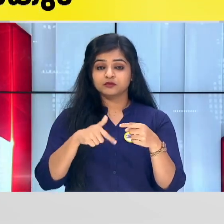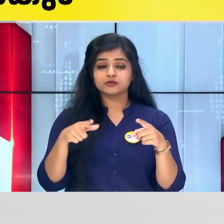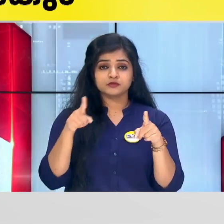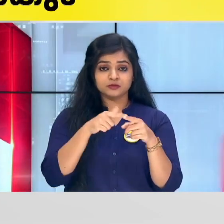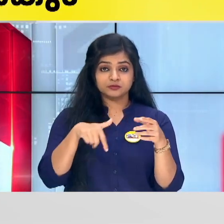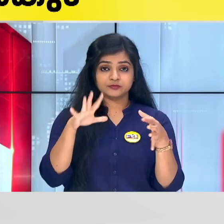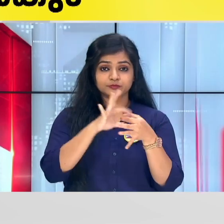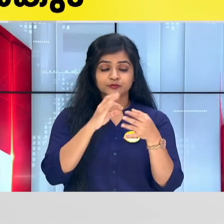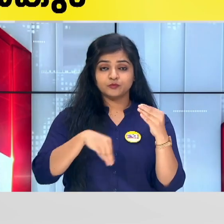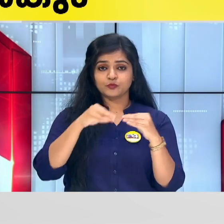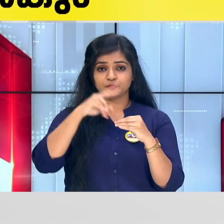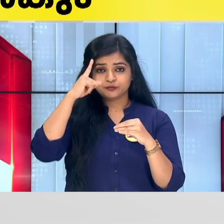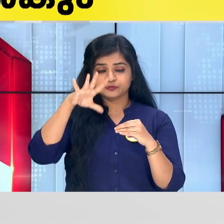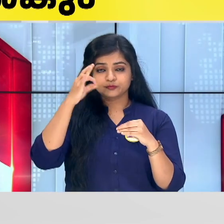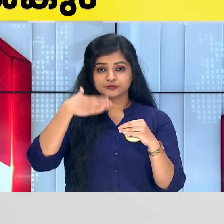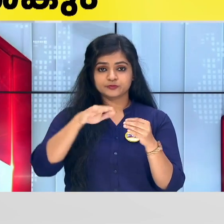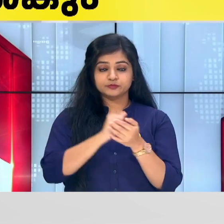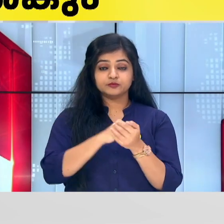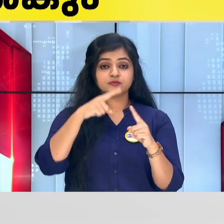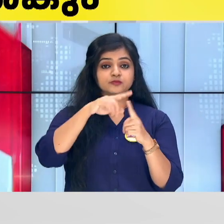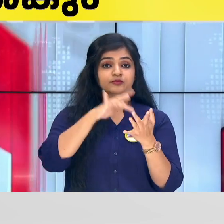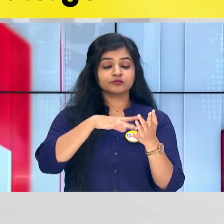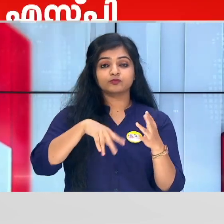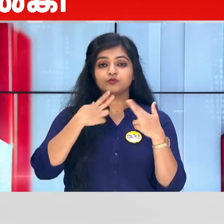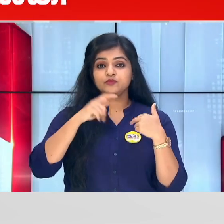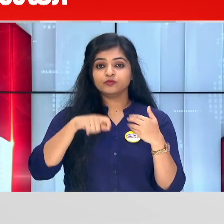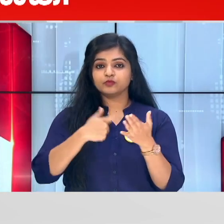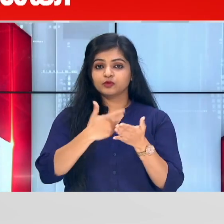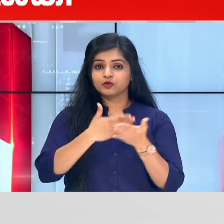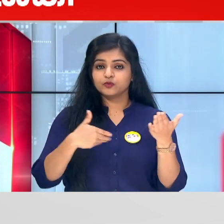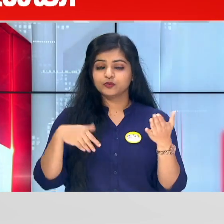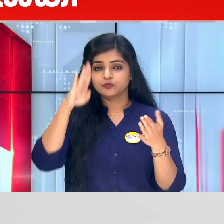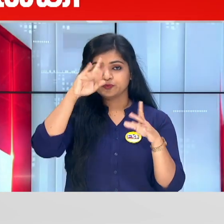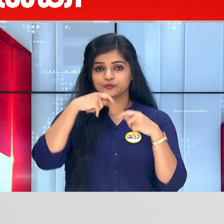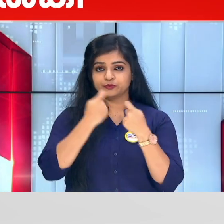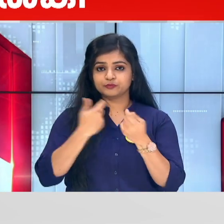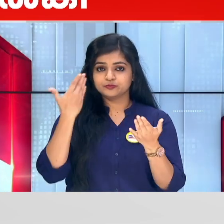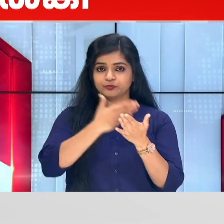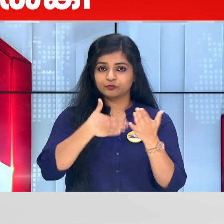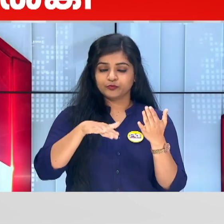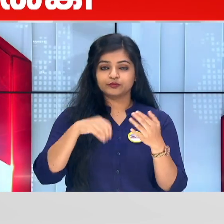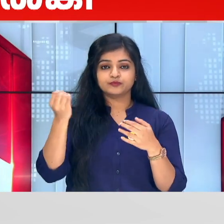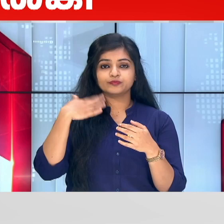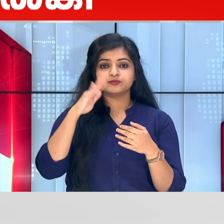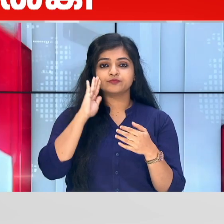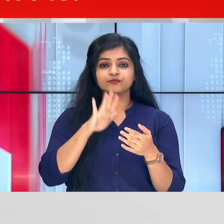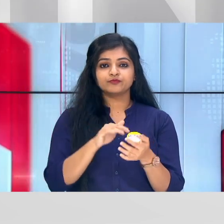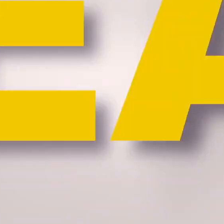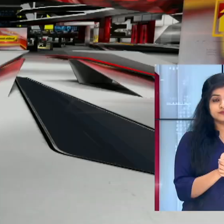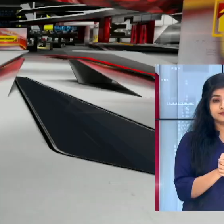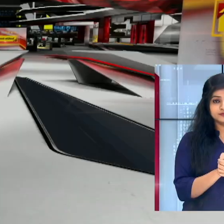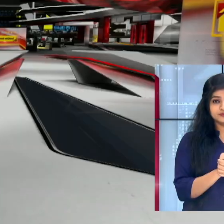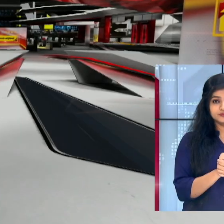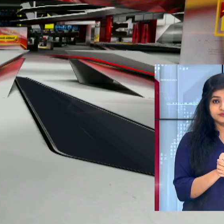തീരുമാനം പോലീസ് കൈക്കൊള്ളും. താമരശ്ശേരി കോടതിയിലായിരിക്കും ഇത് സംബന്ധിച്ച റിപ്പോർട്ട് പോലീസ് സമർപ്പിക്കുക എന്നാണ് നമുക്ക് ലഭിക്കുന്ന വിവരം. ഉന്മേഷ്. രാഹുൽ